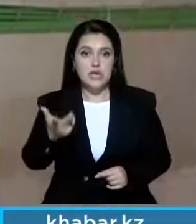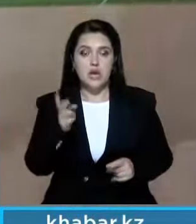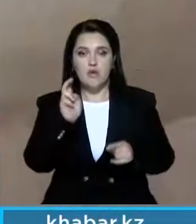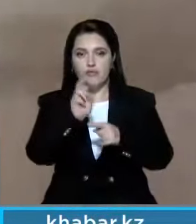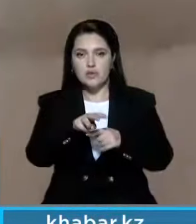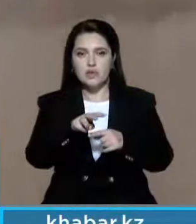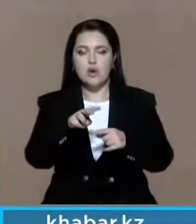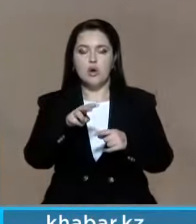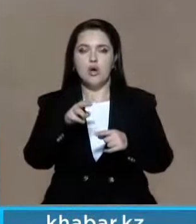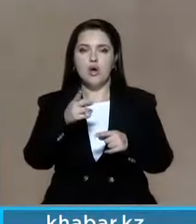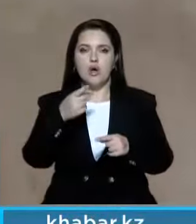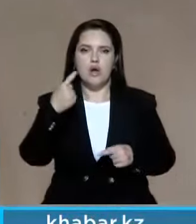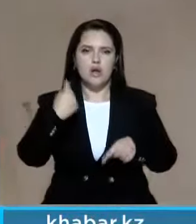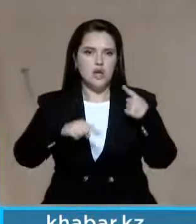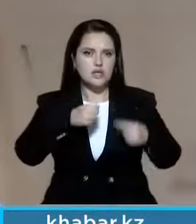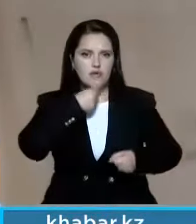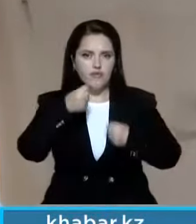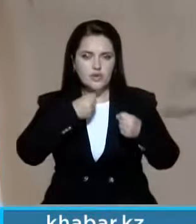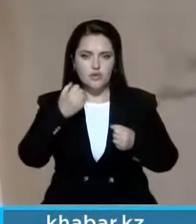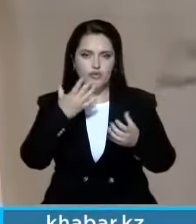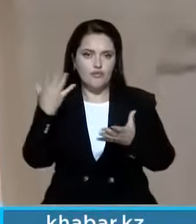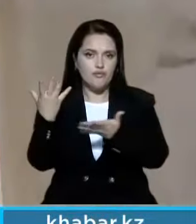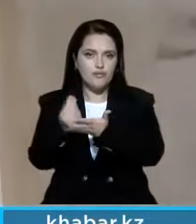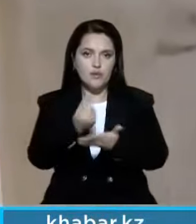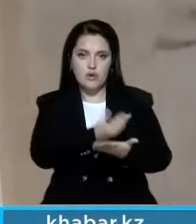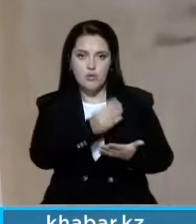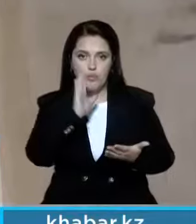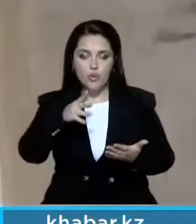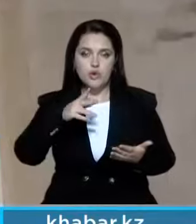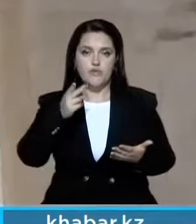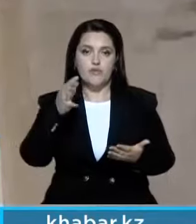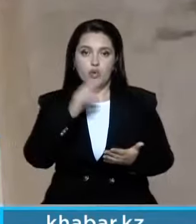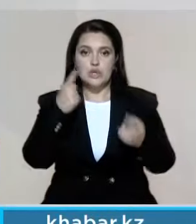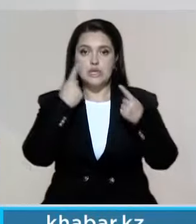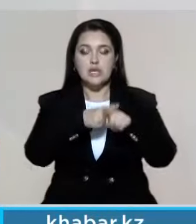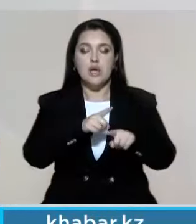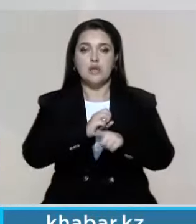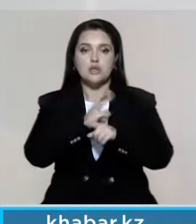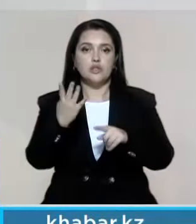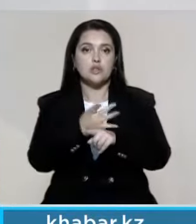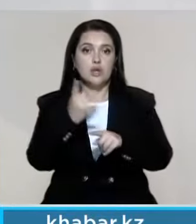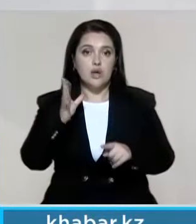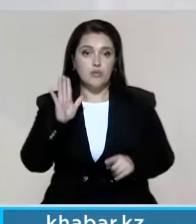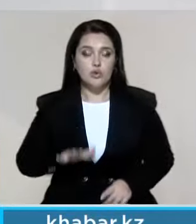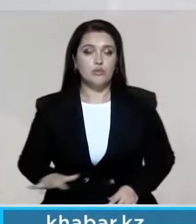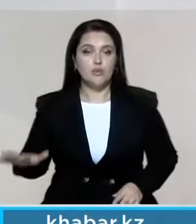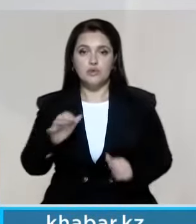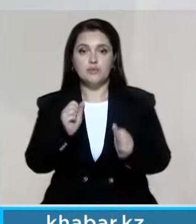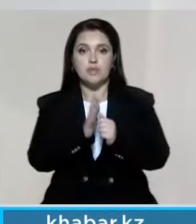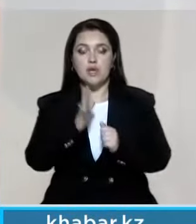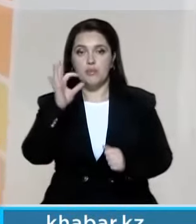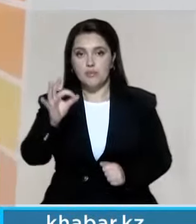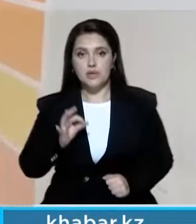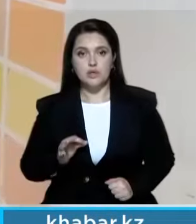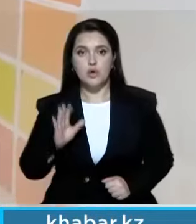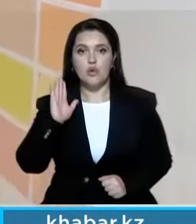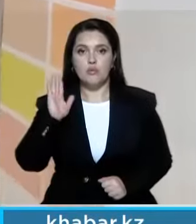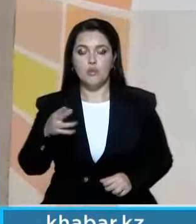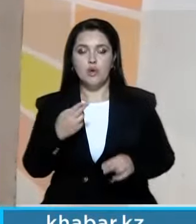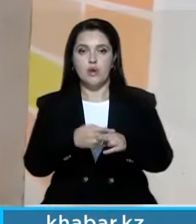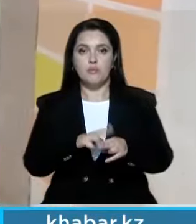разных возрастов учеников. Техоснащение увеличится в 4 раза, а площадь зданий на 15%. Также в них будет